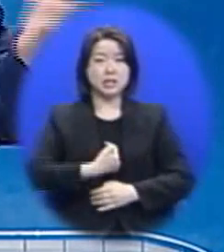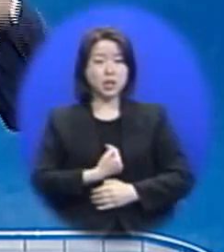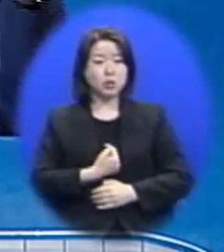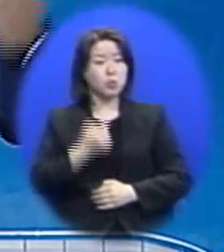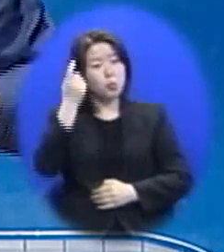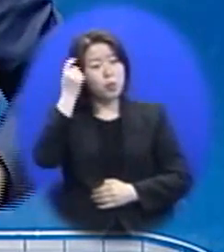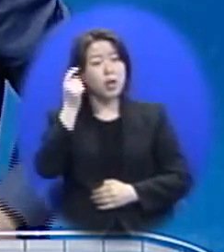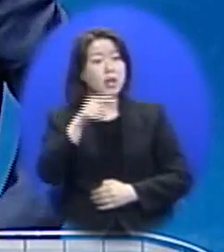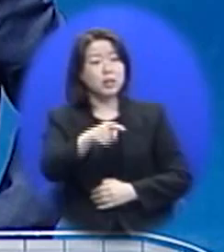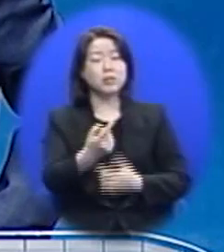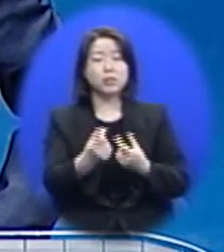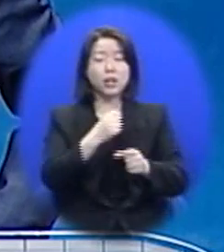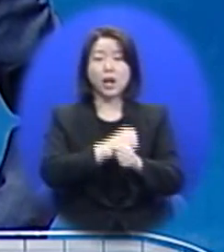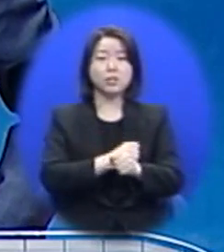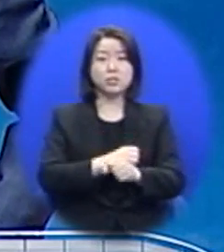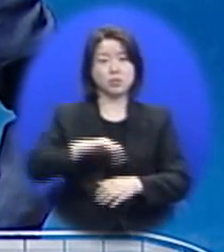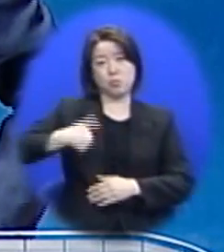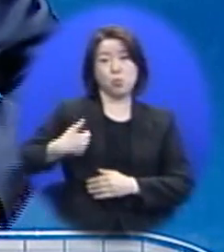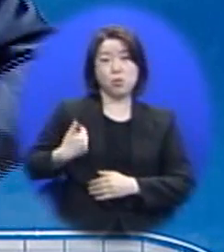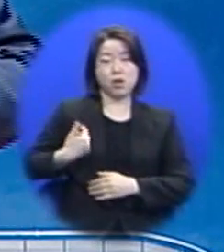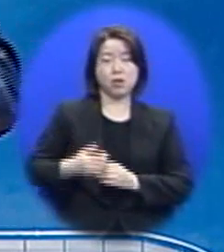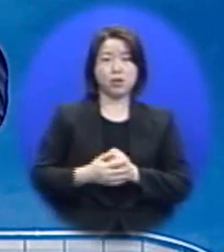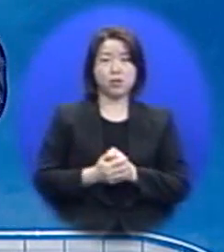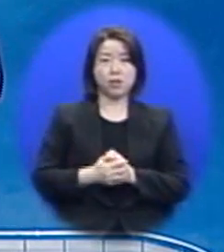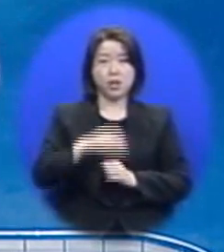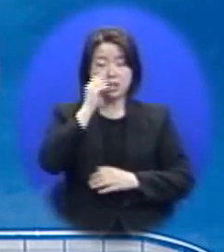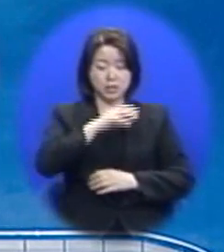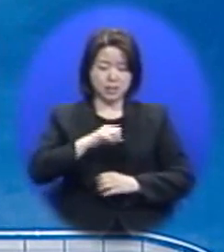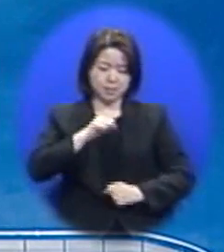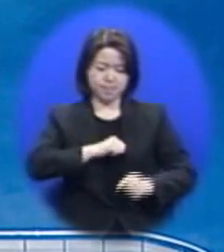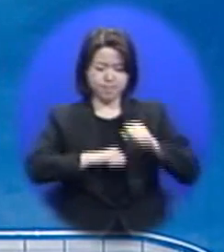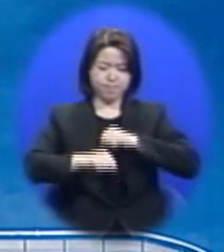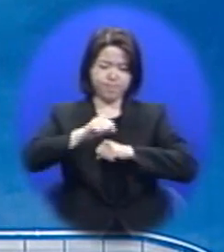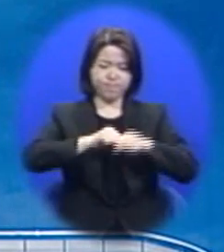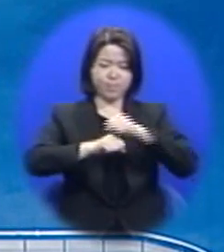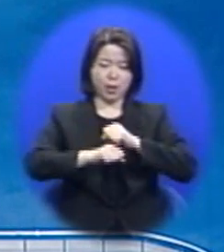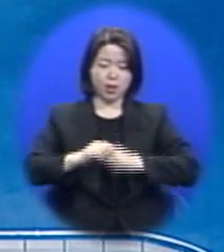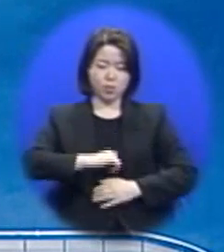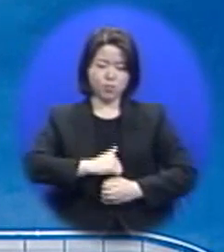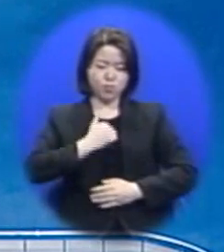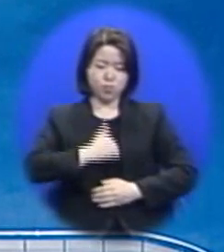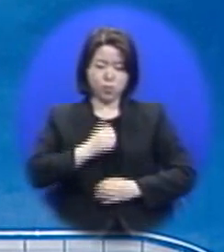이해하지 못해요. 자기 자신을. 그냥 쌓였던 분노가 터진 거예요.